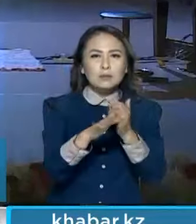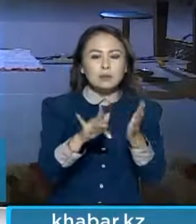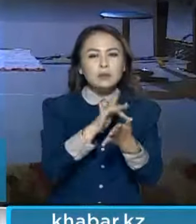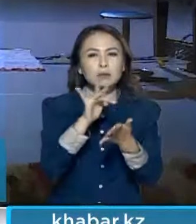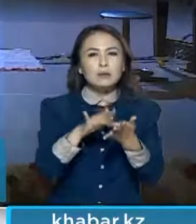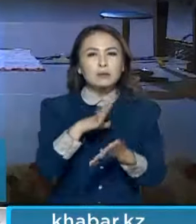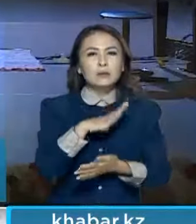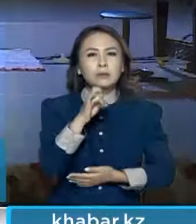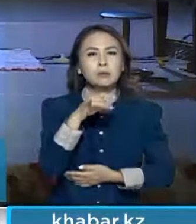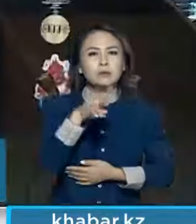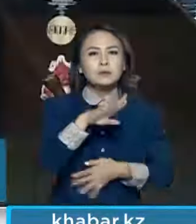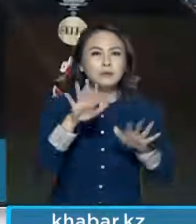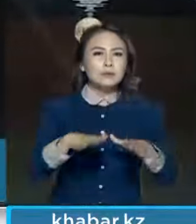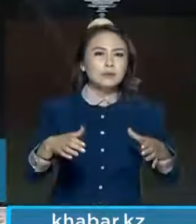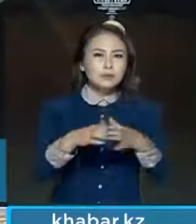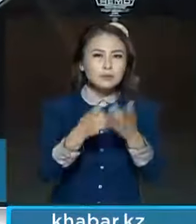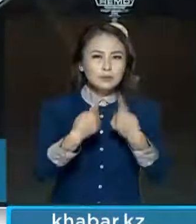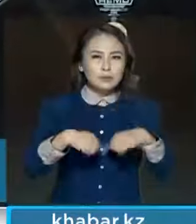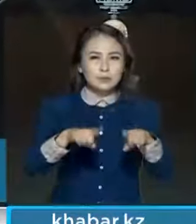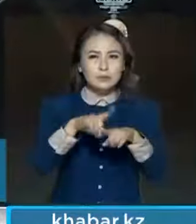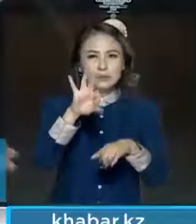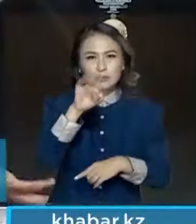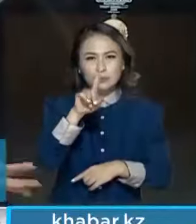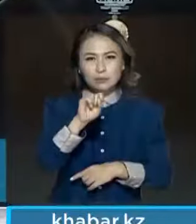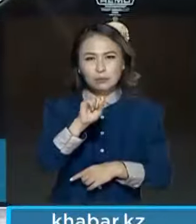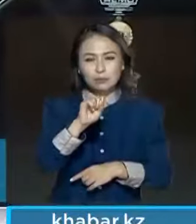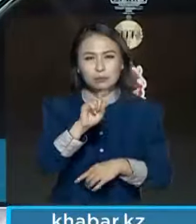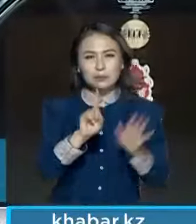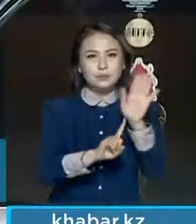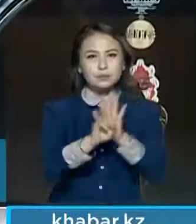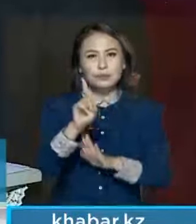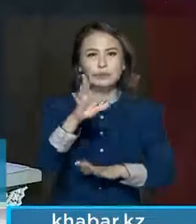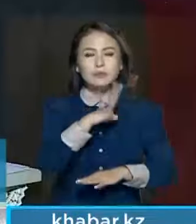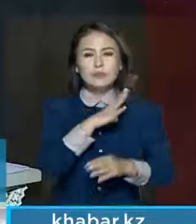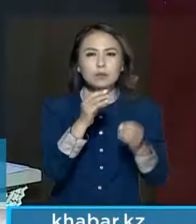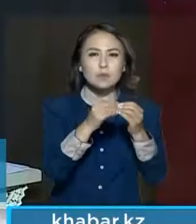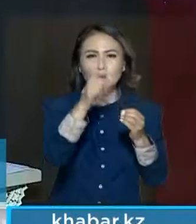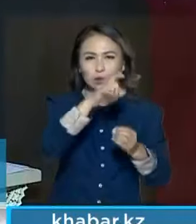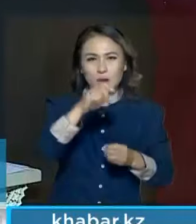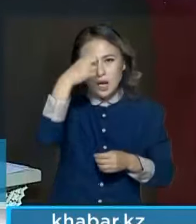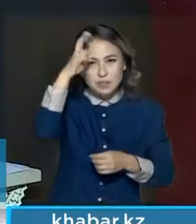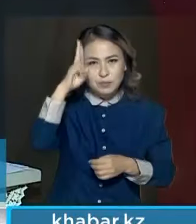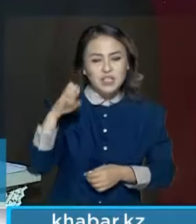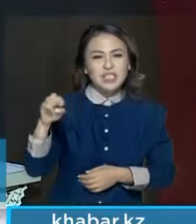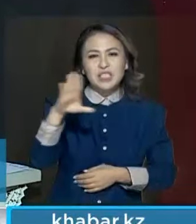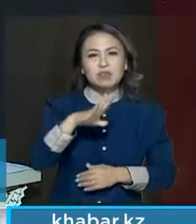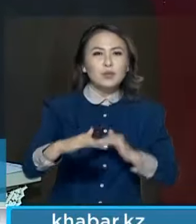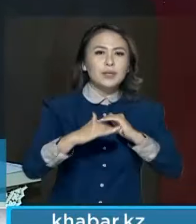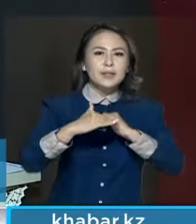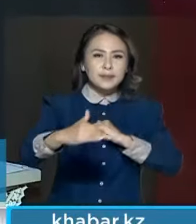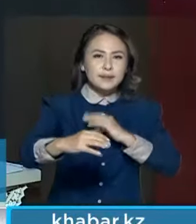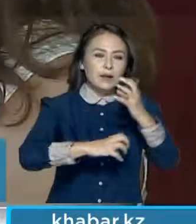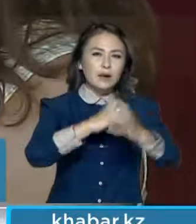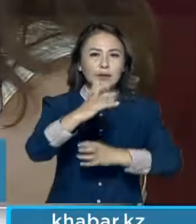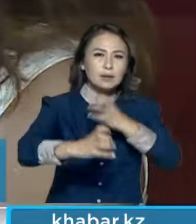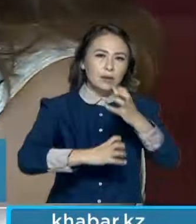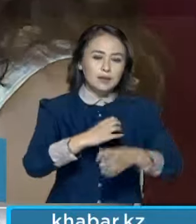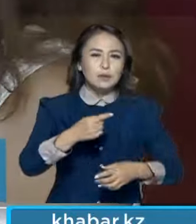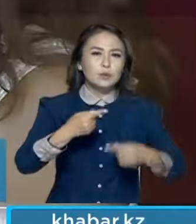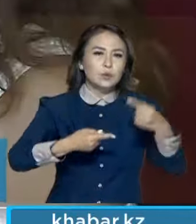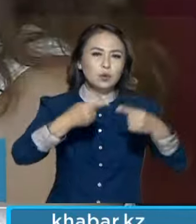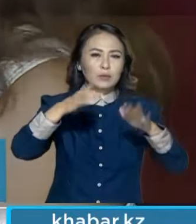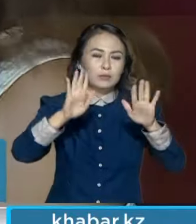Атырау қалаларында Asia Talents байқауы ұйымдастырылады. Оза шауып бас жүлде алған 10 оқушы Әзербайжан және Еуропа елдерінде